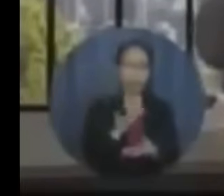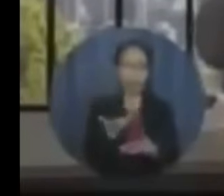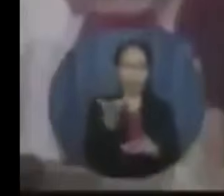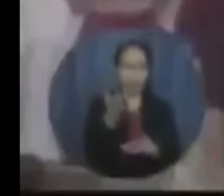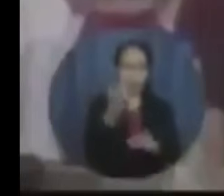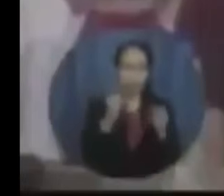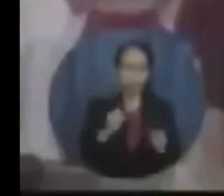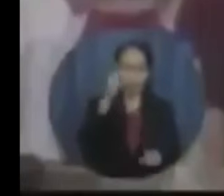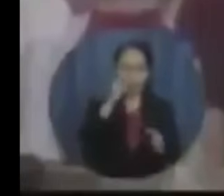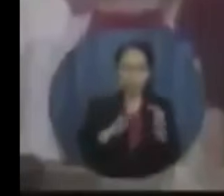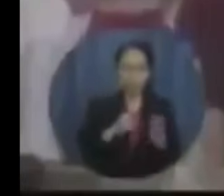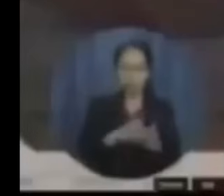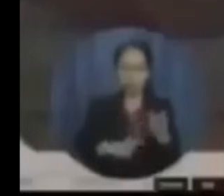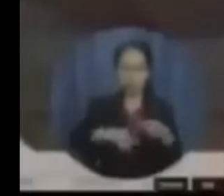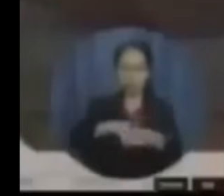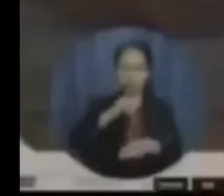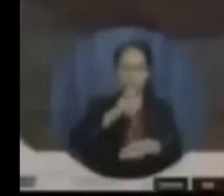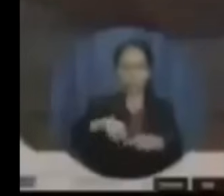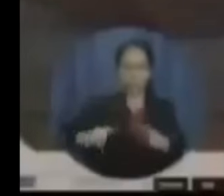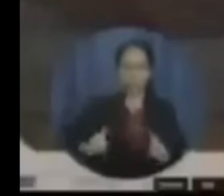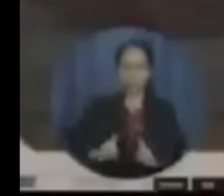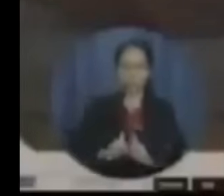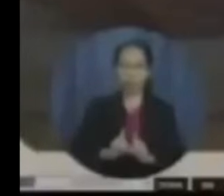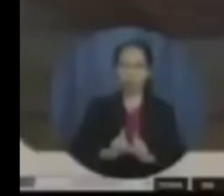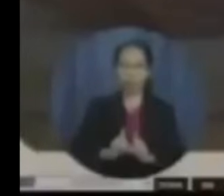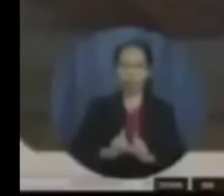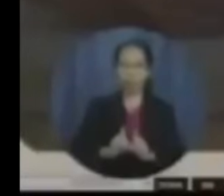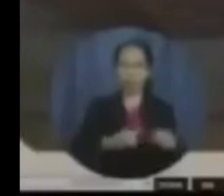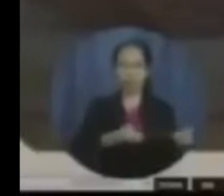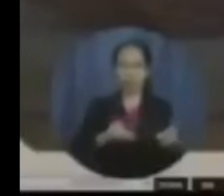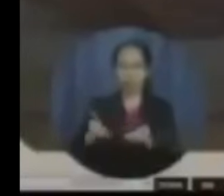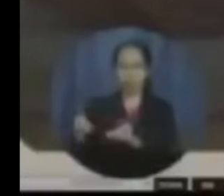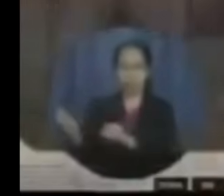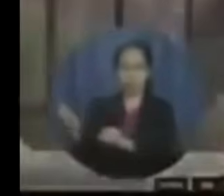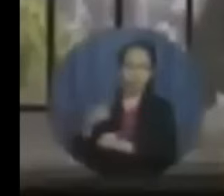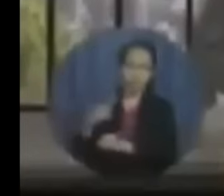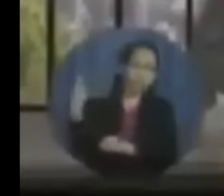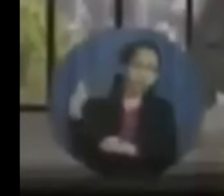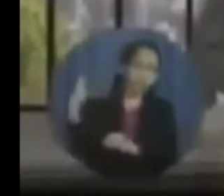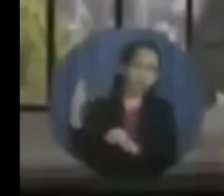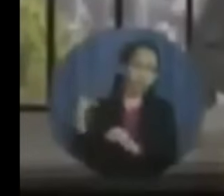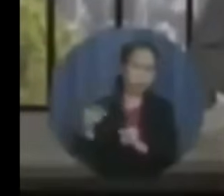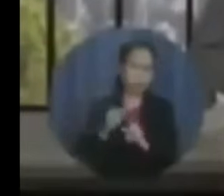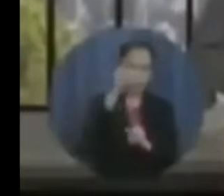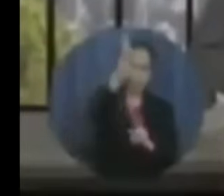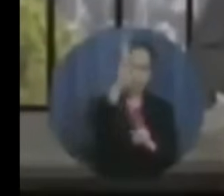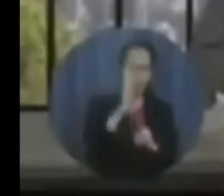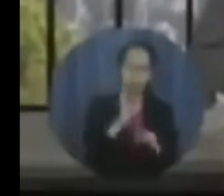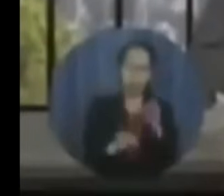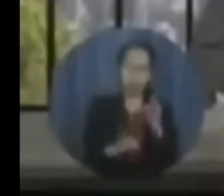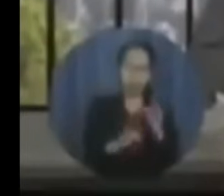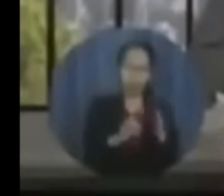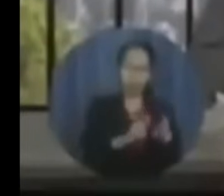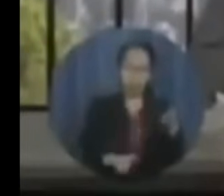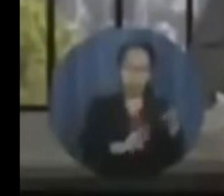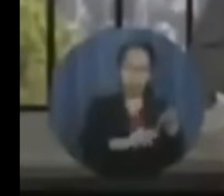mo? Ayaw mo ba yung doktrina, yung salita ng Diyos? Pag ayaw mo, tinatakwil mo, makasalanan ka.